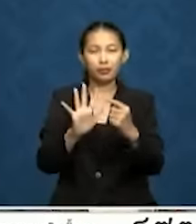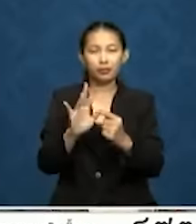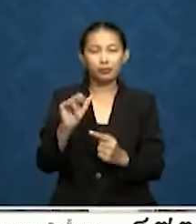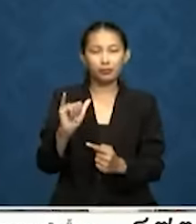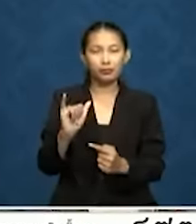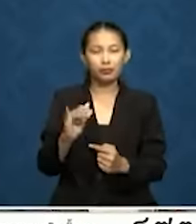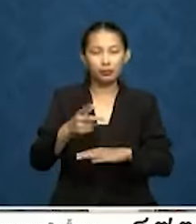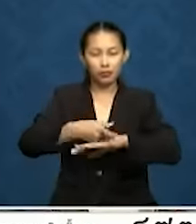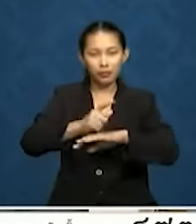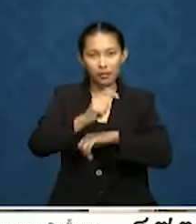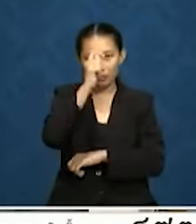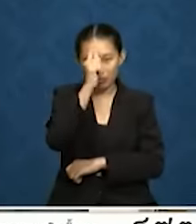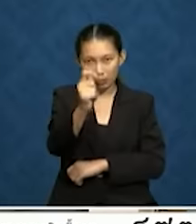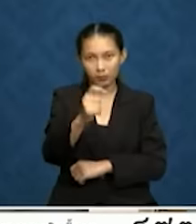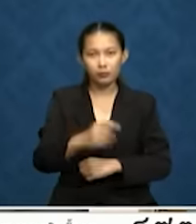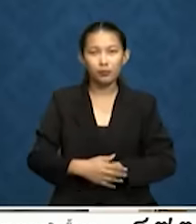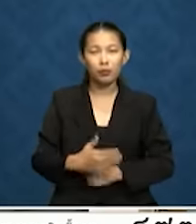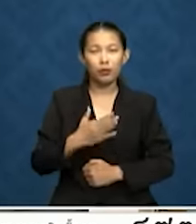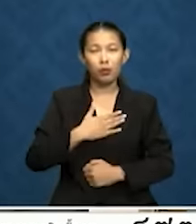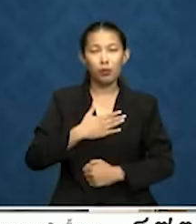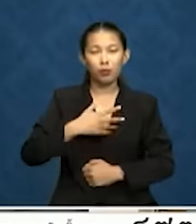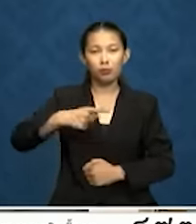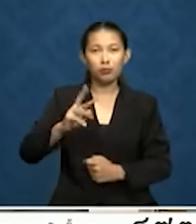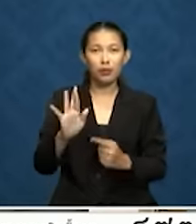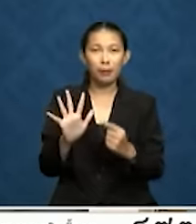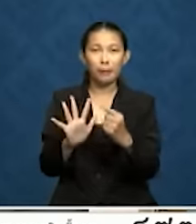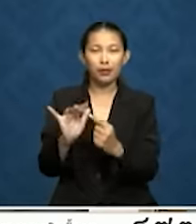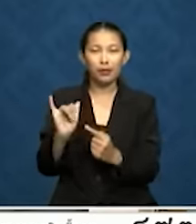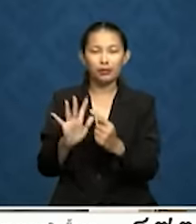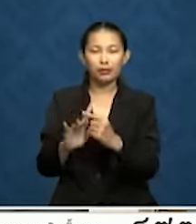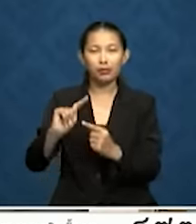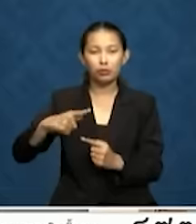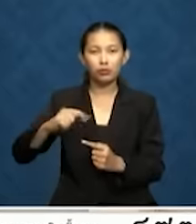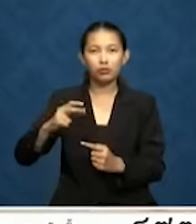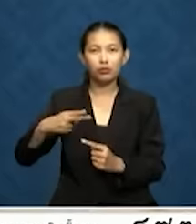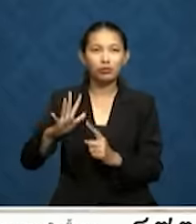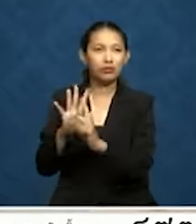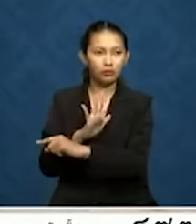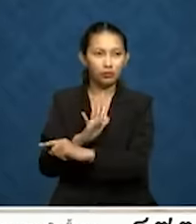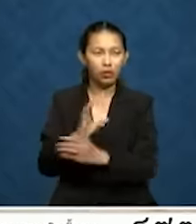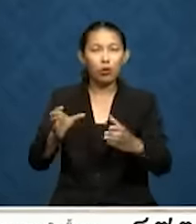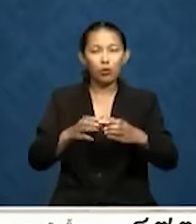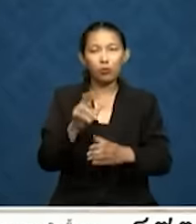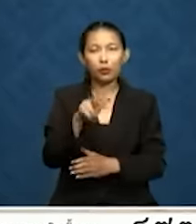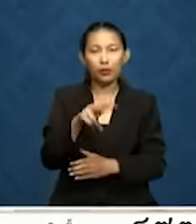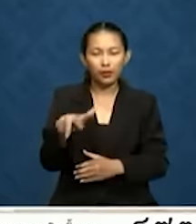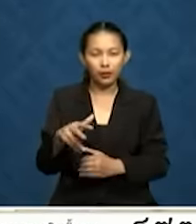ท่านประธานที่เคารพกับผมประยุทธ์สิริพานิชพรรคเพื่อไทยบัญชีราย